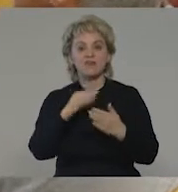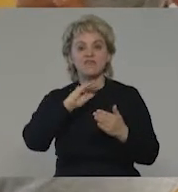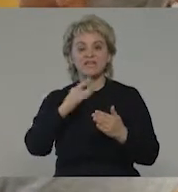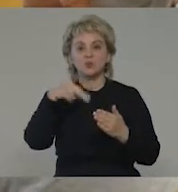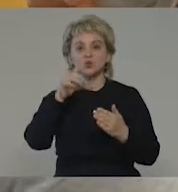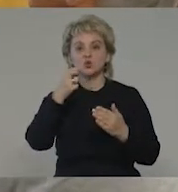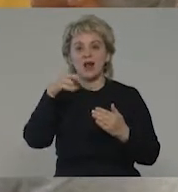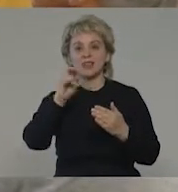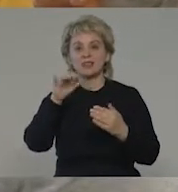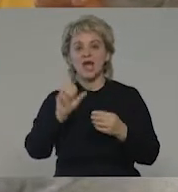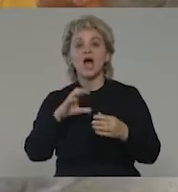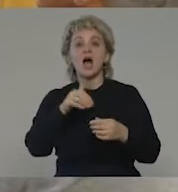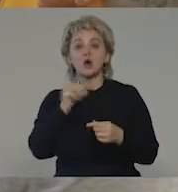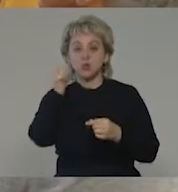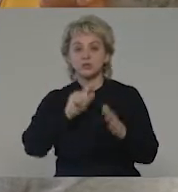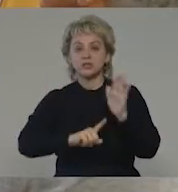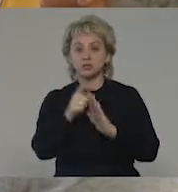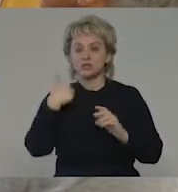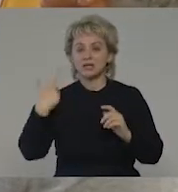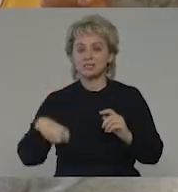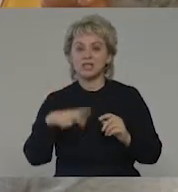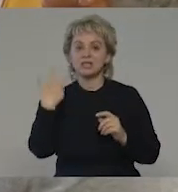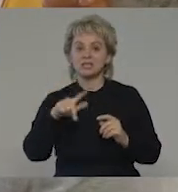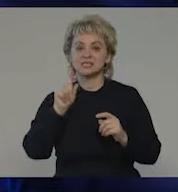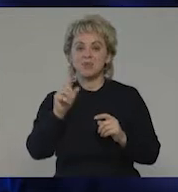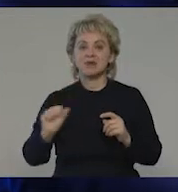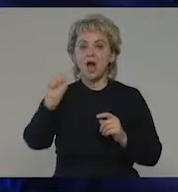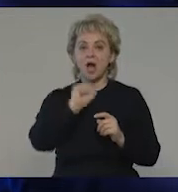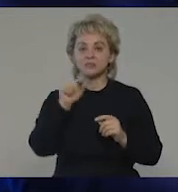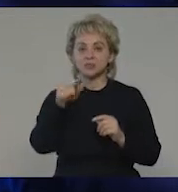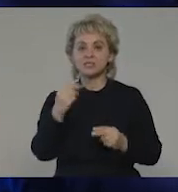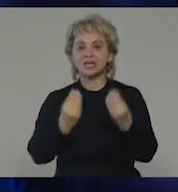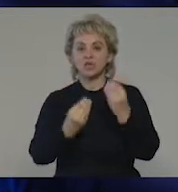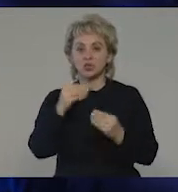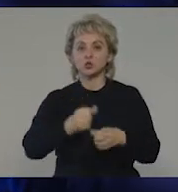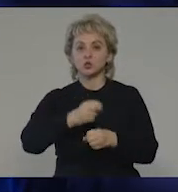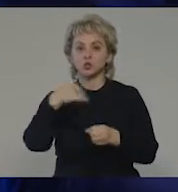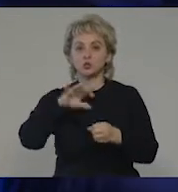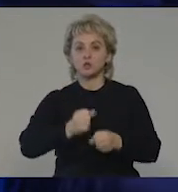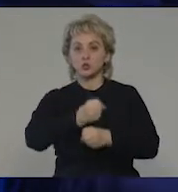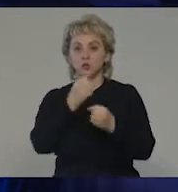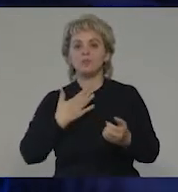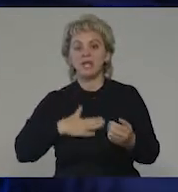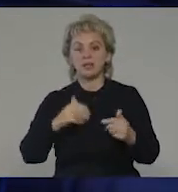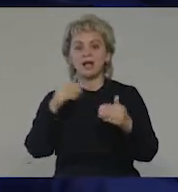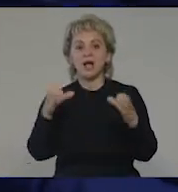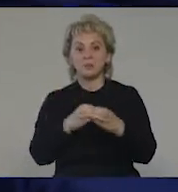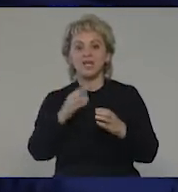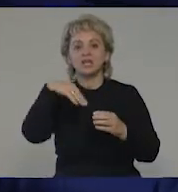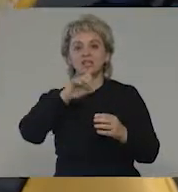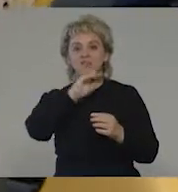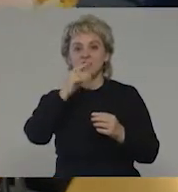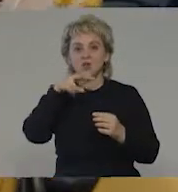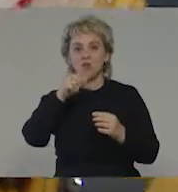Фредерика Бужана. А сезон начнут в Краснодаре уже 31 августа битвой за суперкубок в приятной компании Евгения